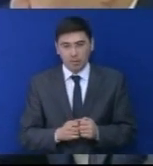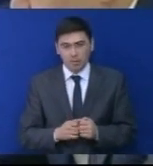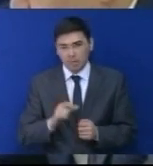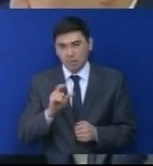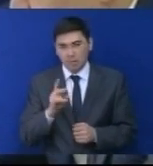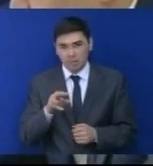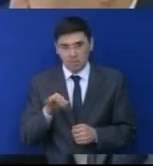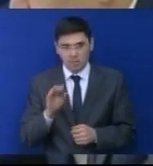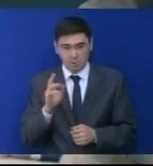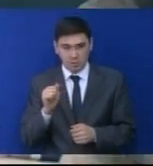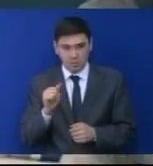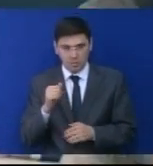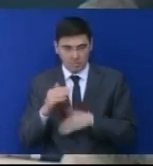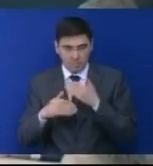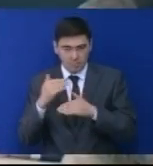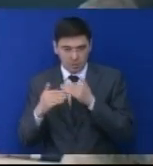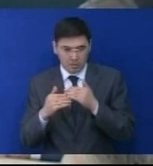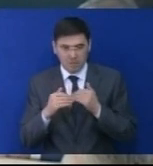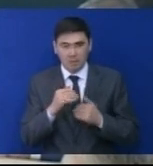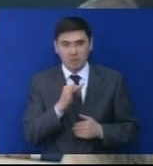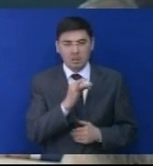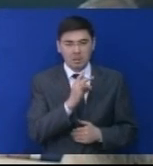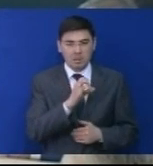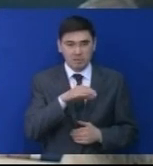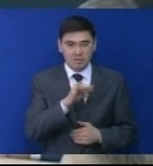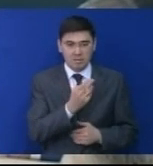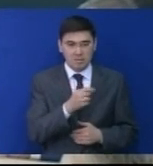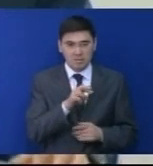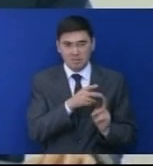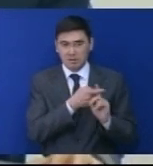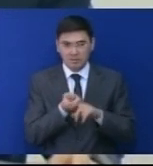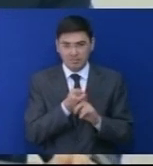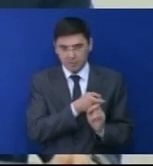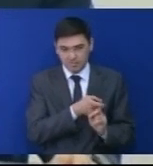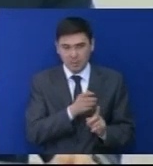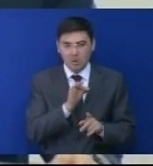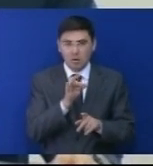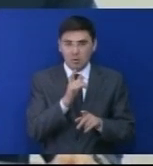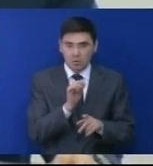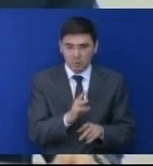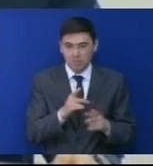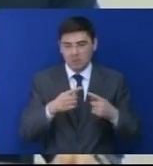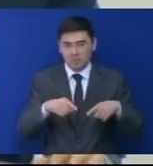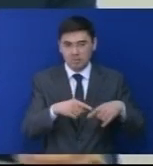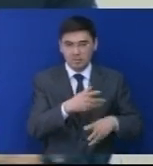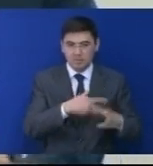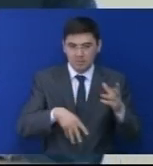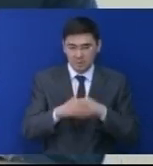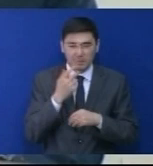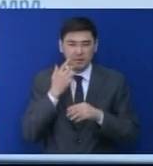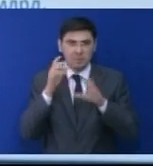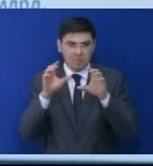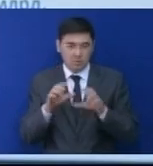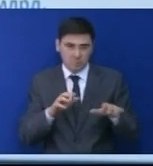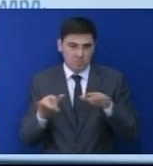дамуы шеттен келетін инвестициямен тікелей байланысты. Орталық және жергілікті мемлекеттік органдар осы бағытта жұмысты жандандыру